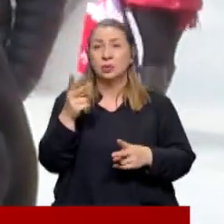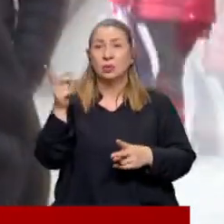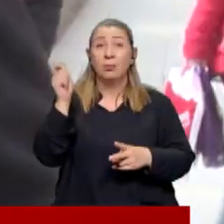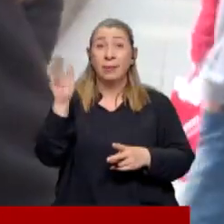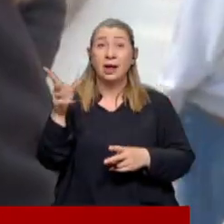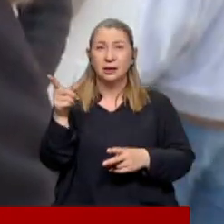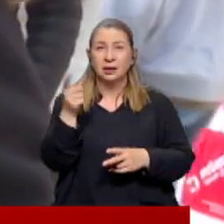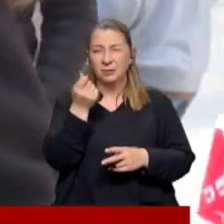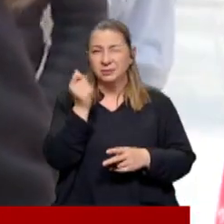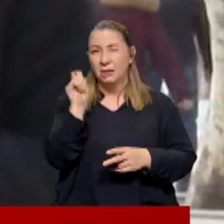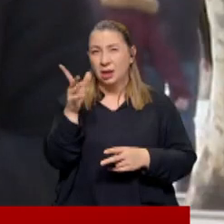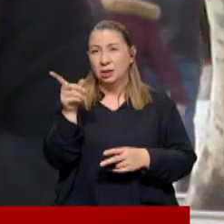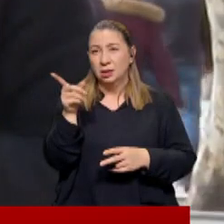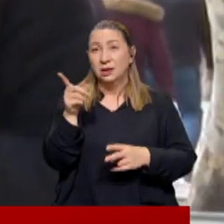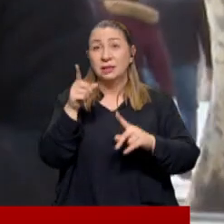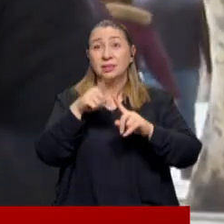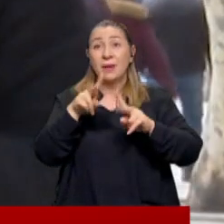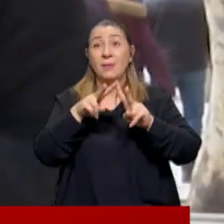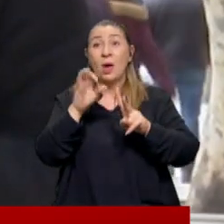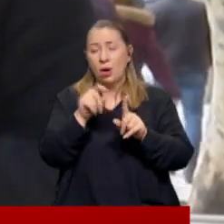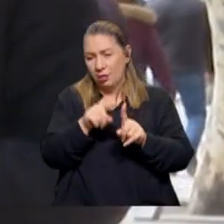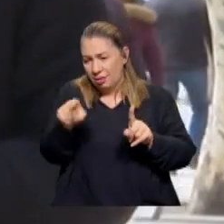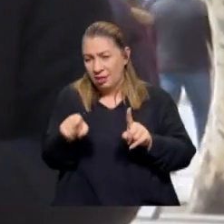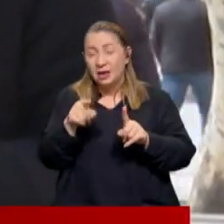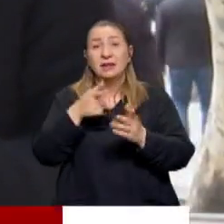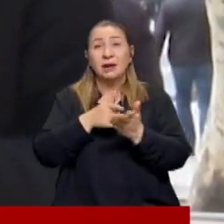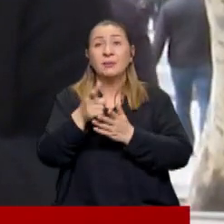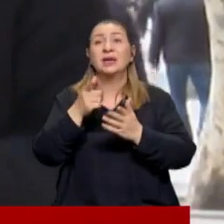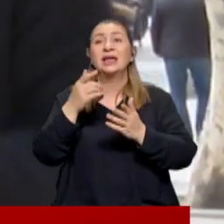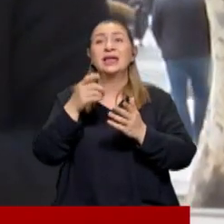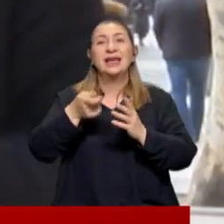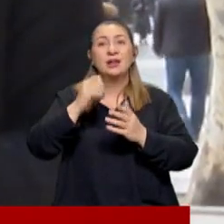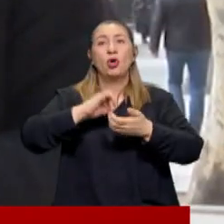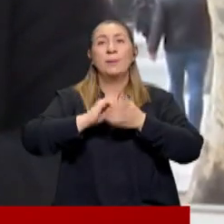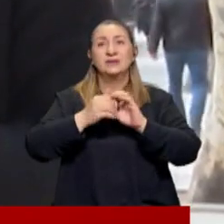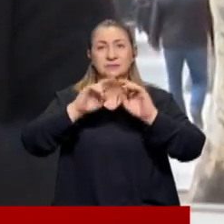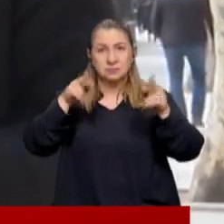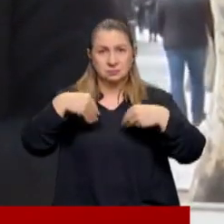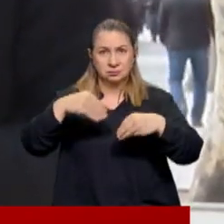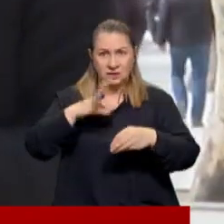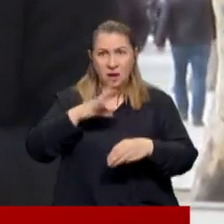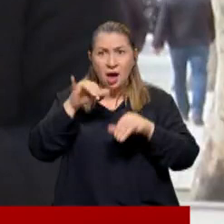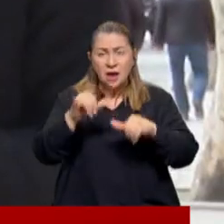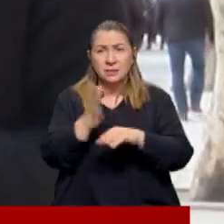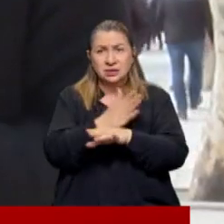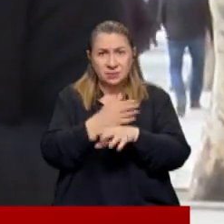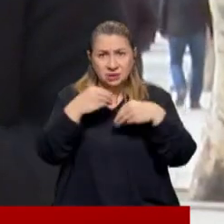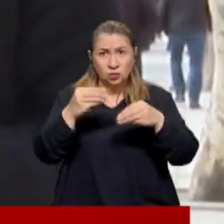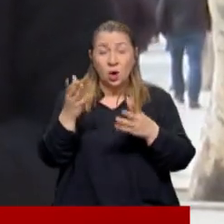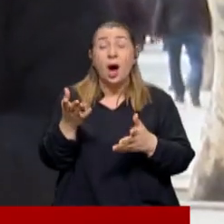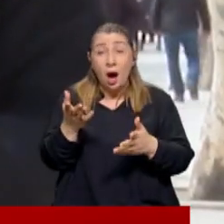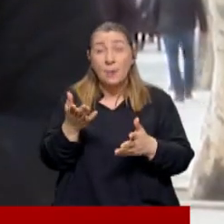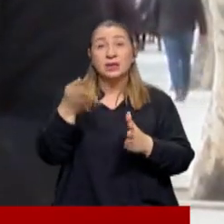bir fiyatlar Bahar burada Tarım Kredi kooperatiflerinde satış mağazası var ya aynı ürünler sat yok